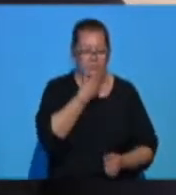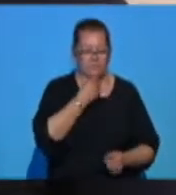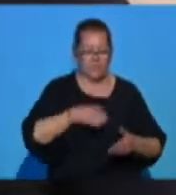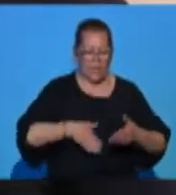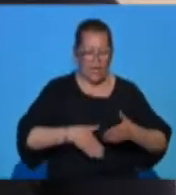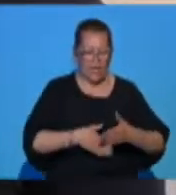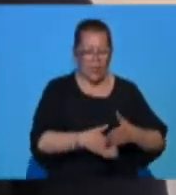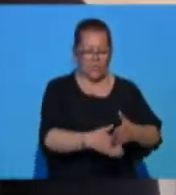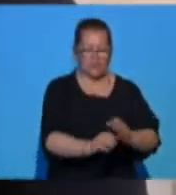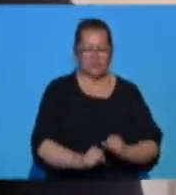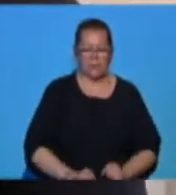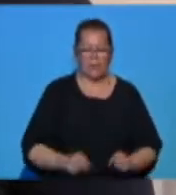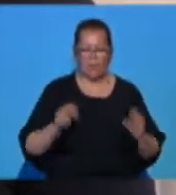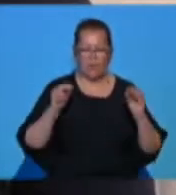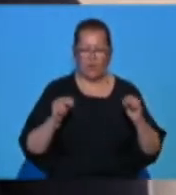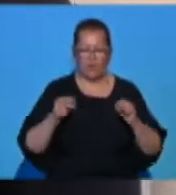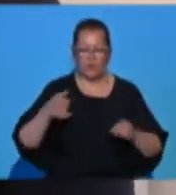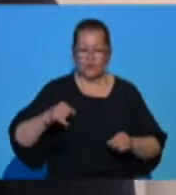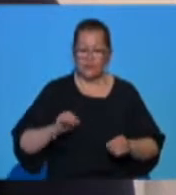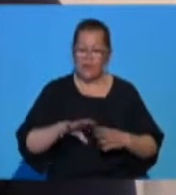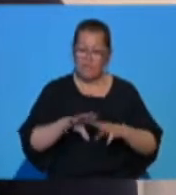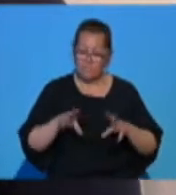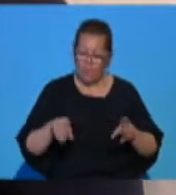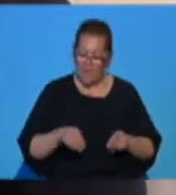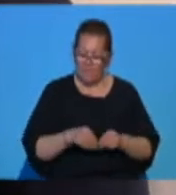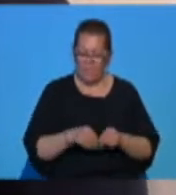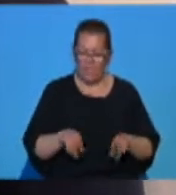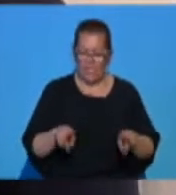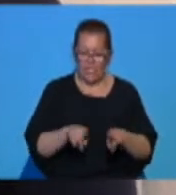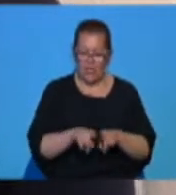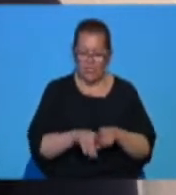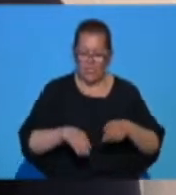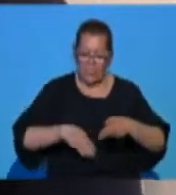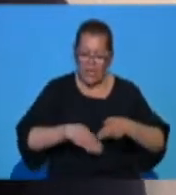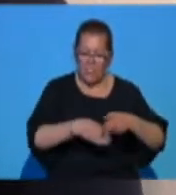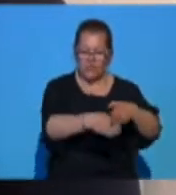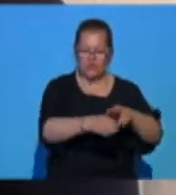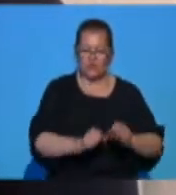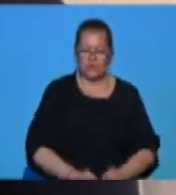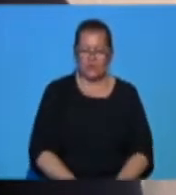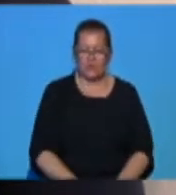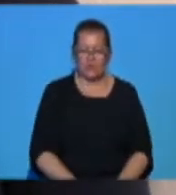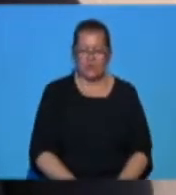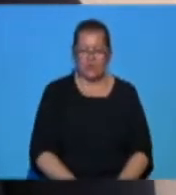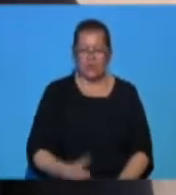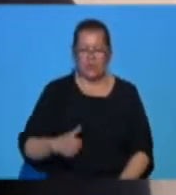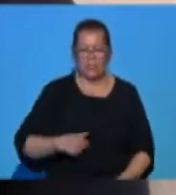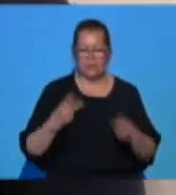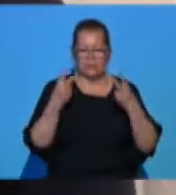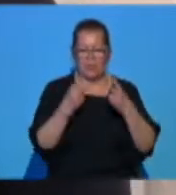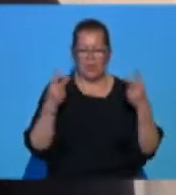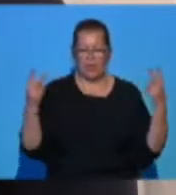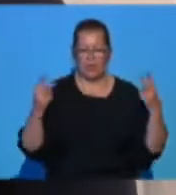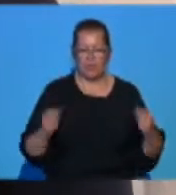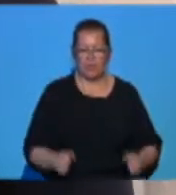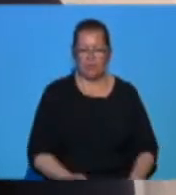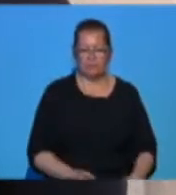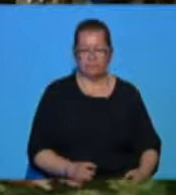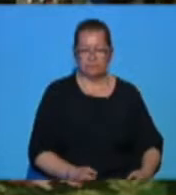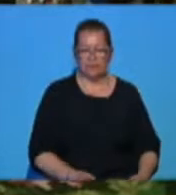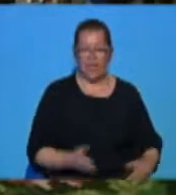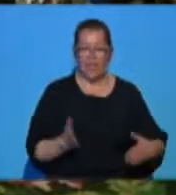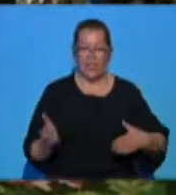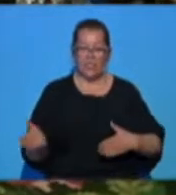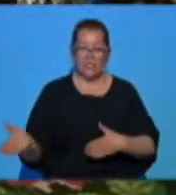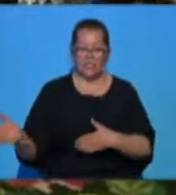profesori, dar și părinții și pe mai departe trebuie să-i susținem. Este foarte important. Mișcarea, în primul